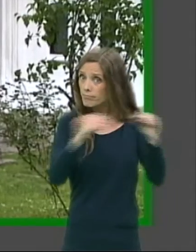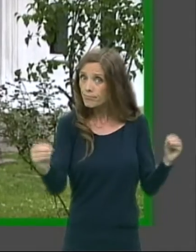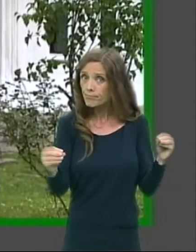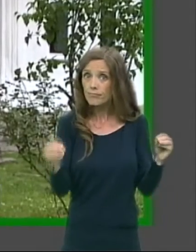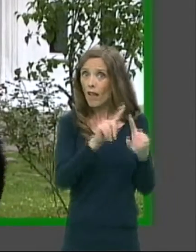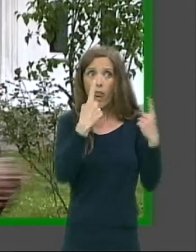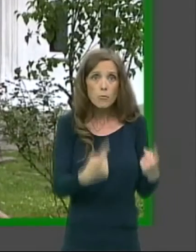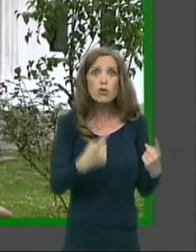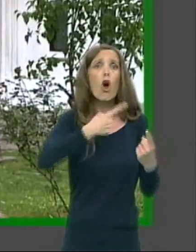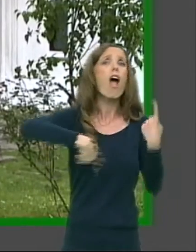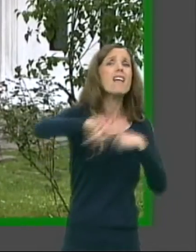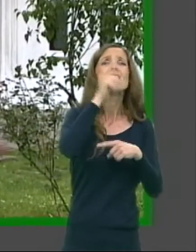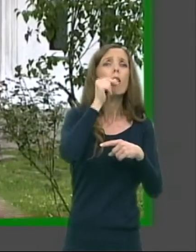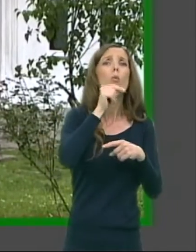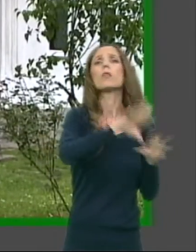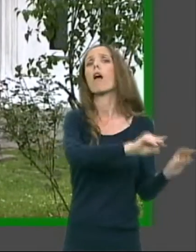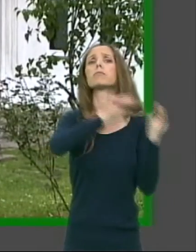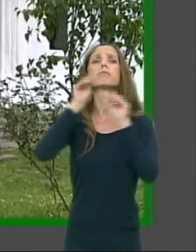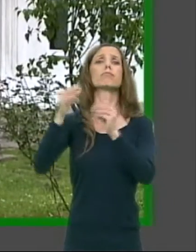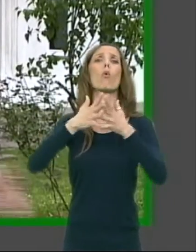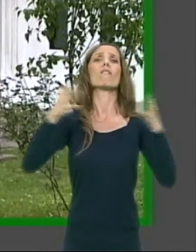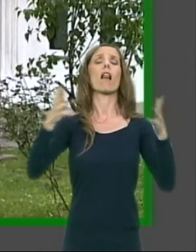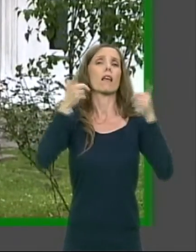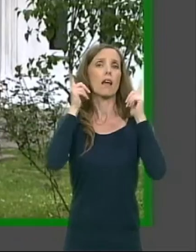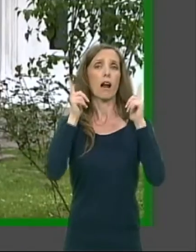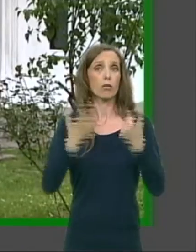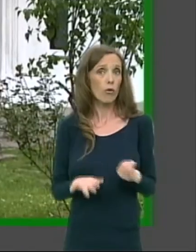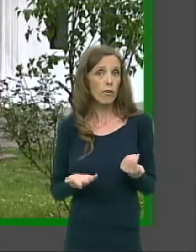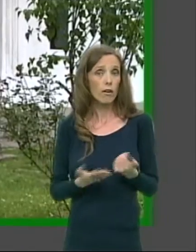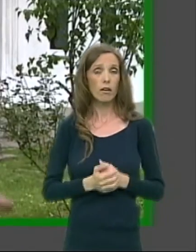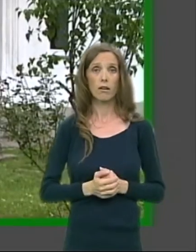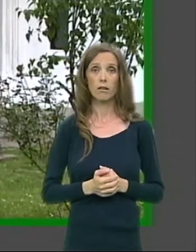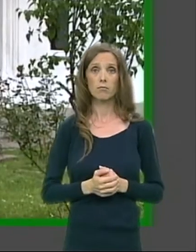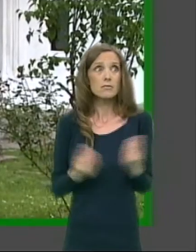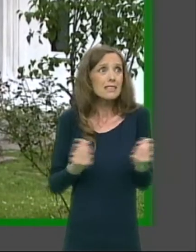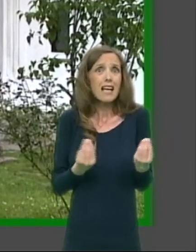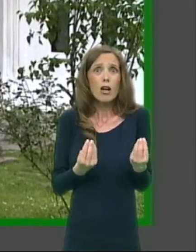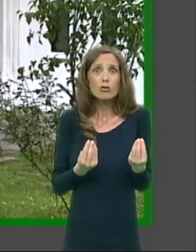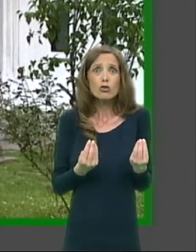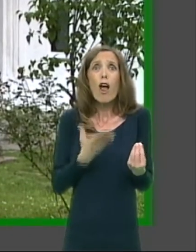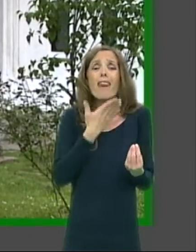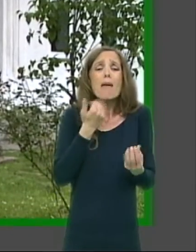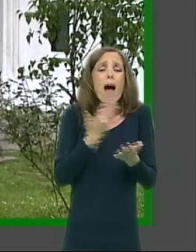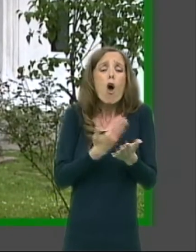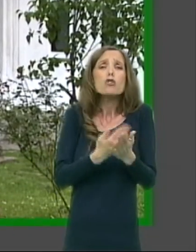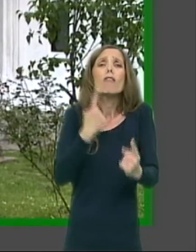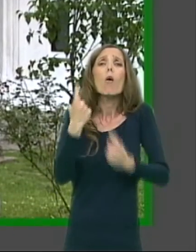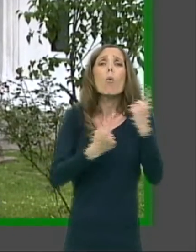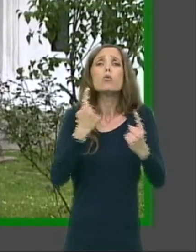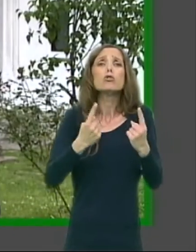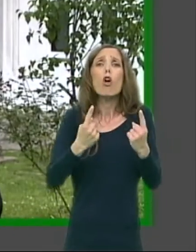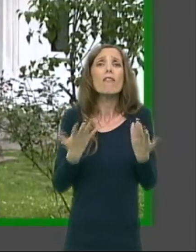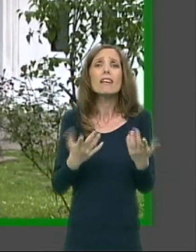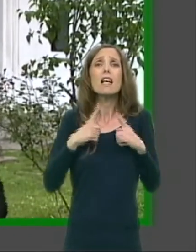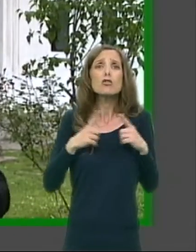i da se svi polako preselimo u velike gradove, odnosno velike lokalne samouprave. Zašto? Osnovni preduslov za život u ovakvim